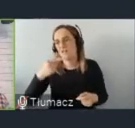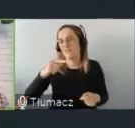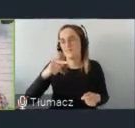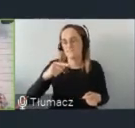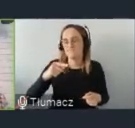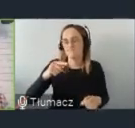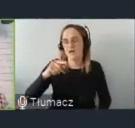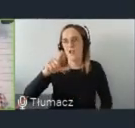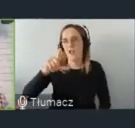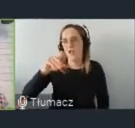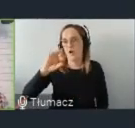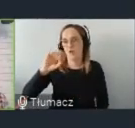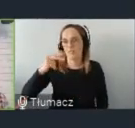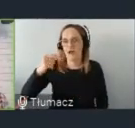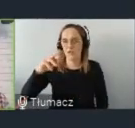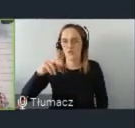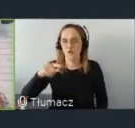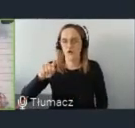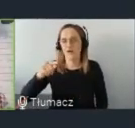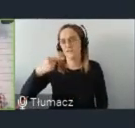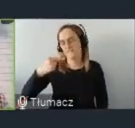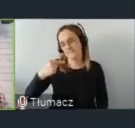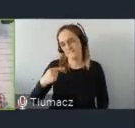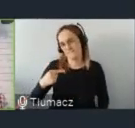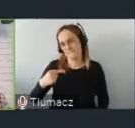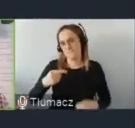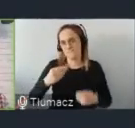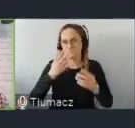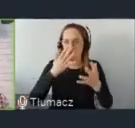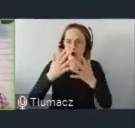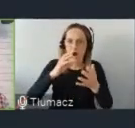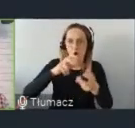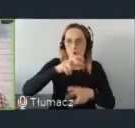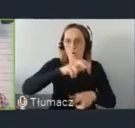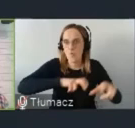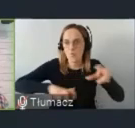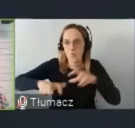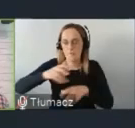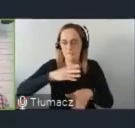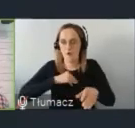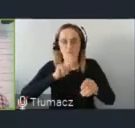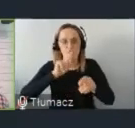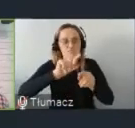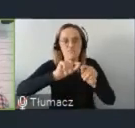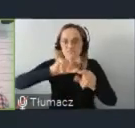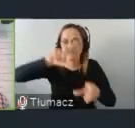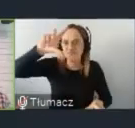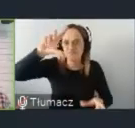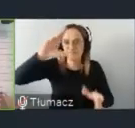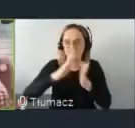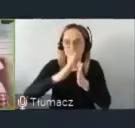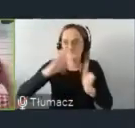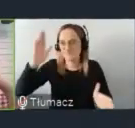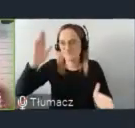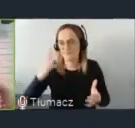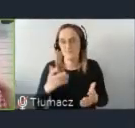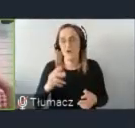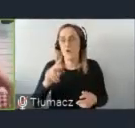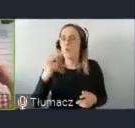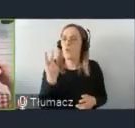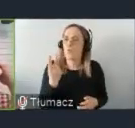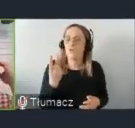się ruszają, są opisane, świetnie się skalują w rzeczywistości. Możecie palcami je powiększać i pomniejszać, a po